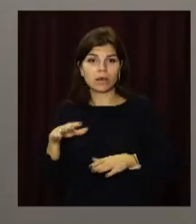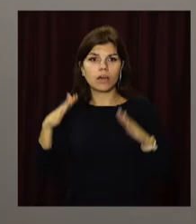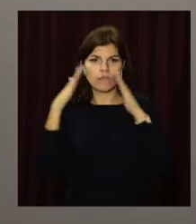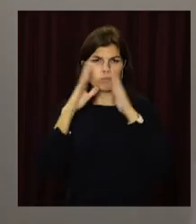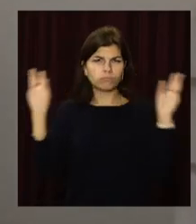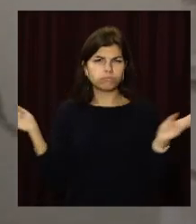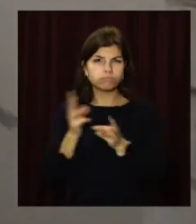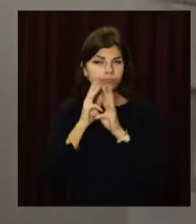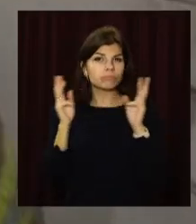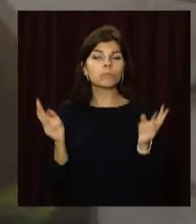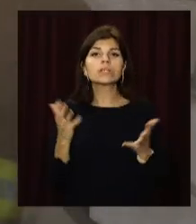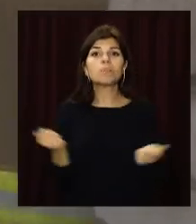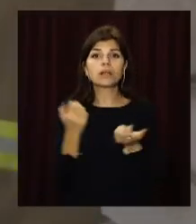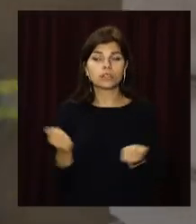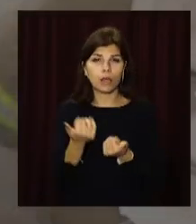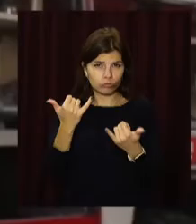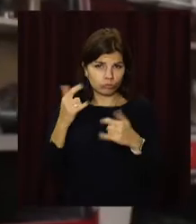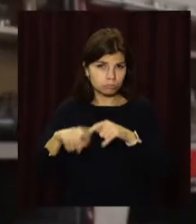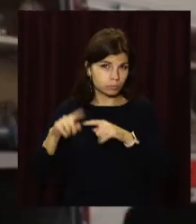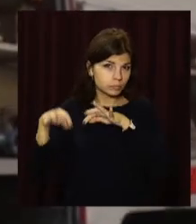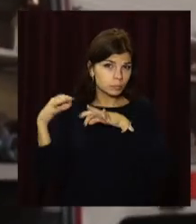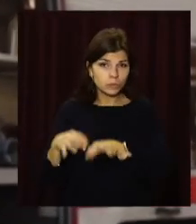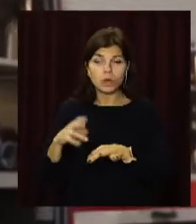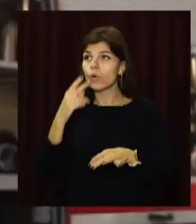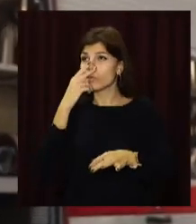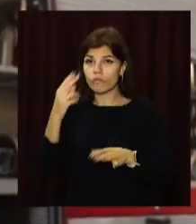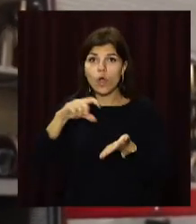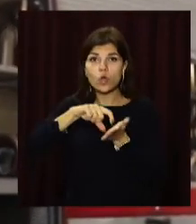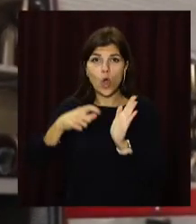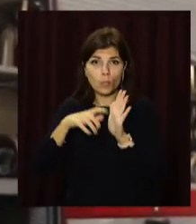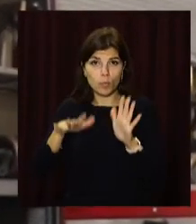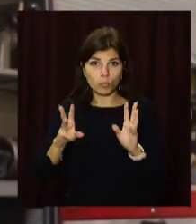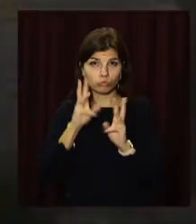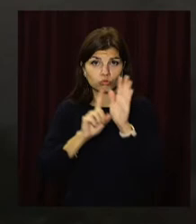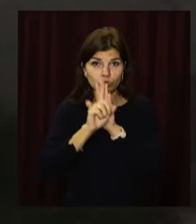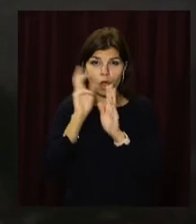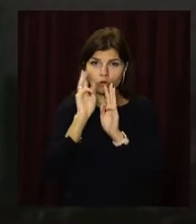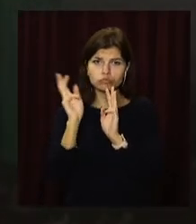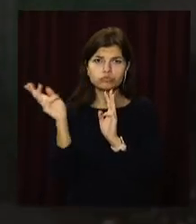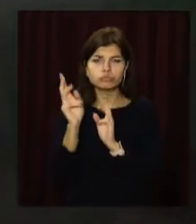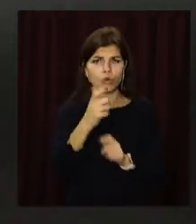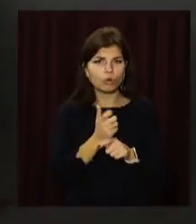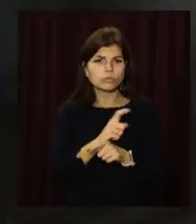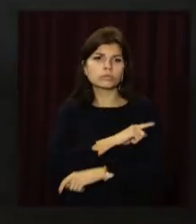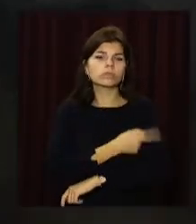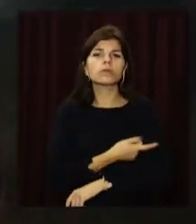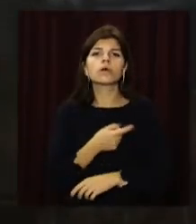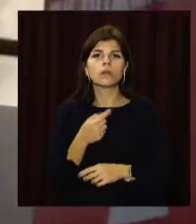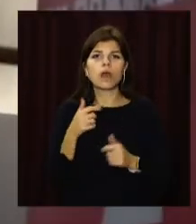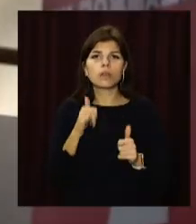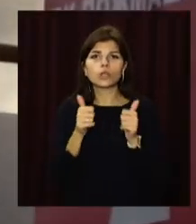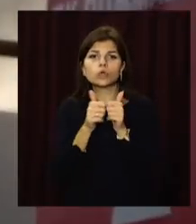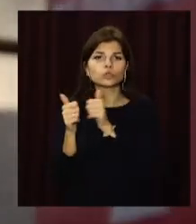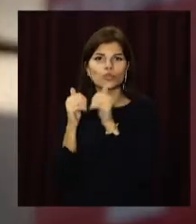будинку. Рятувальники, які прибули на місце, встановили, що зайнялося в кімнаті. Вогонь швидко ширився. Існувала загроза для